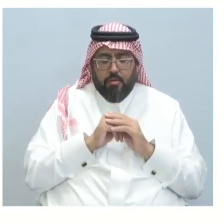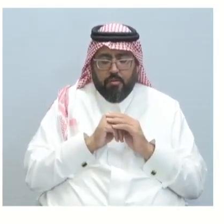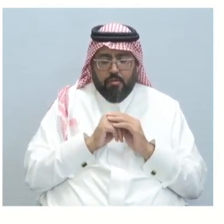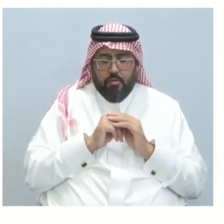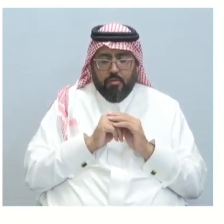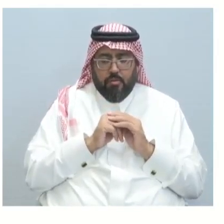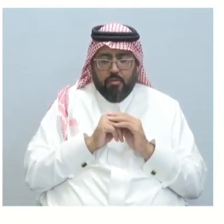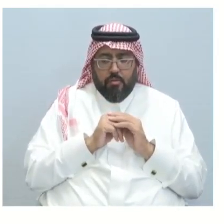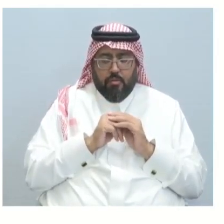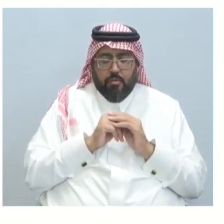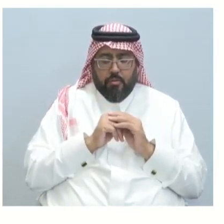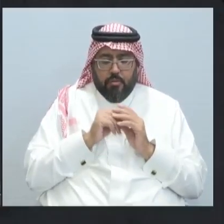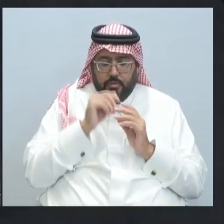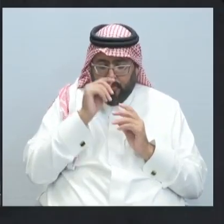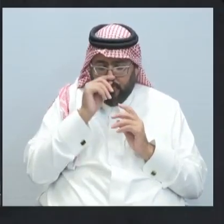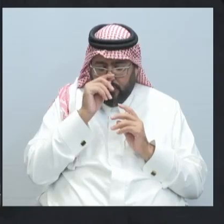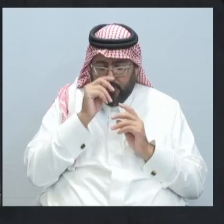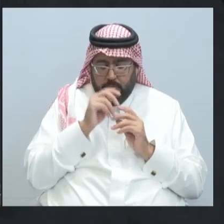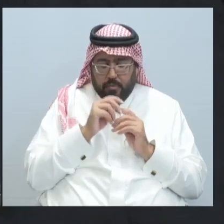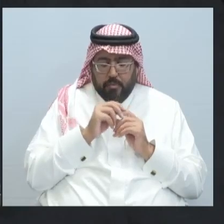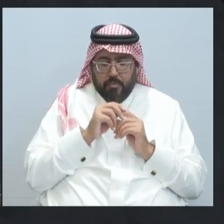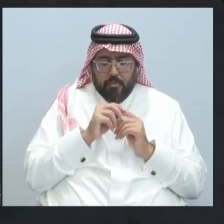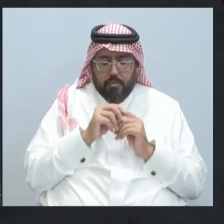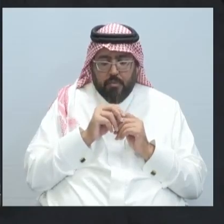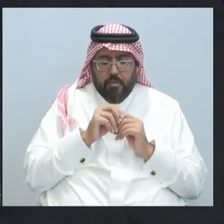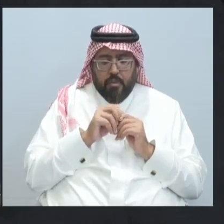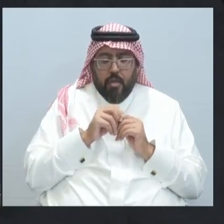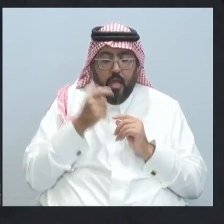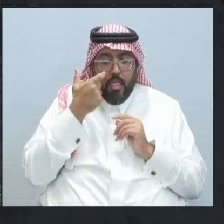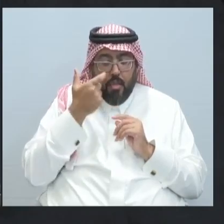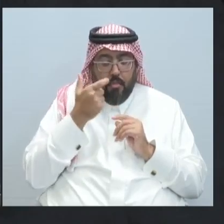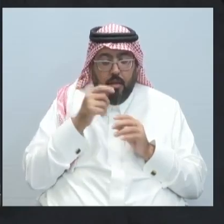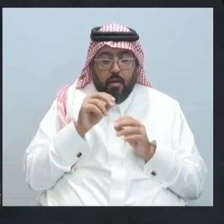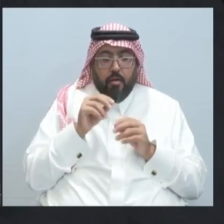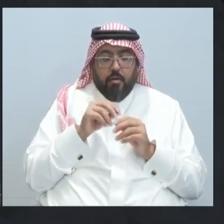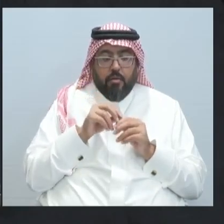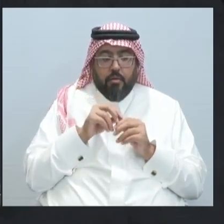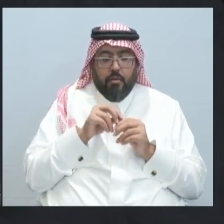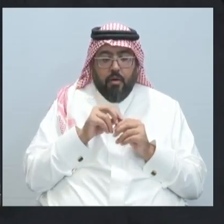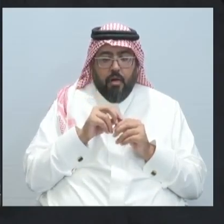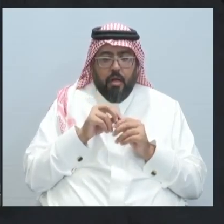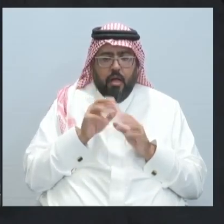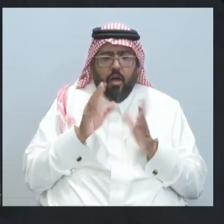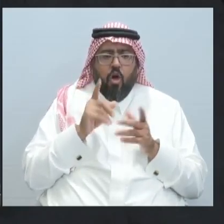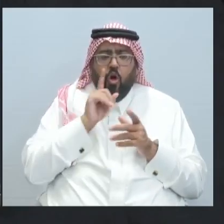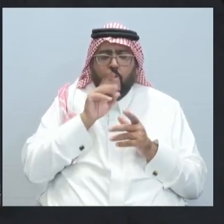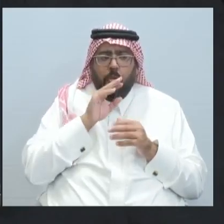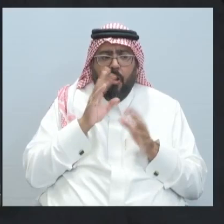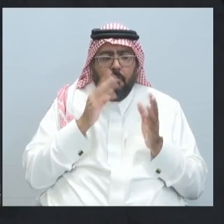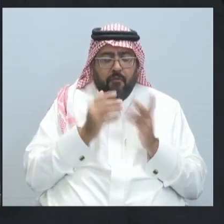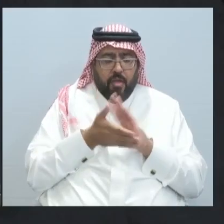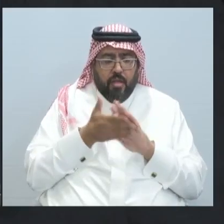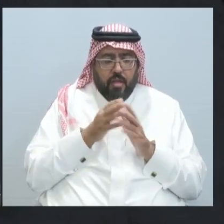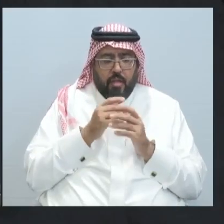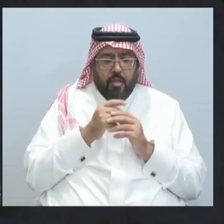يكون في سن كبيره ايضا تقوم في بره ايضا ننبه الى من كان فاقدا لوالديه او احد